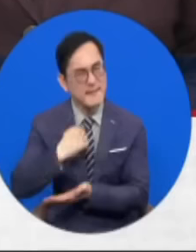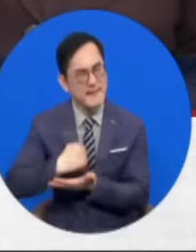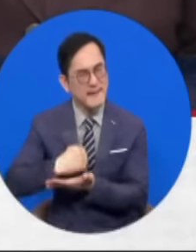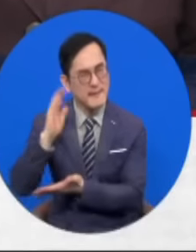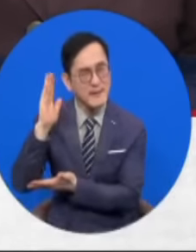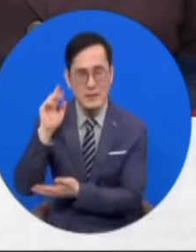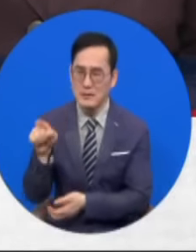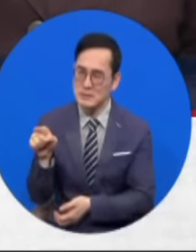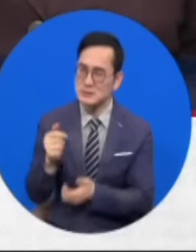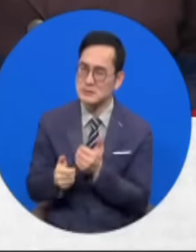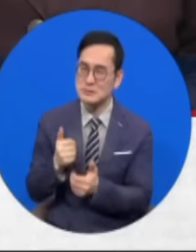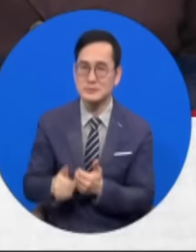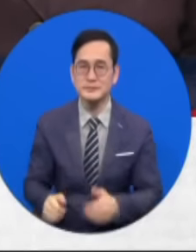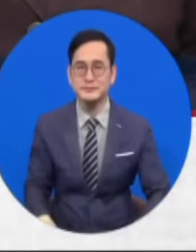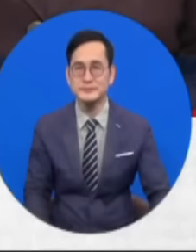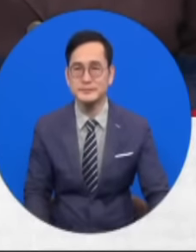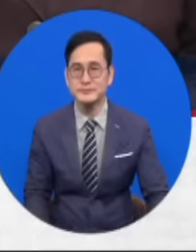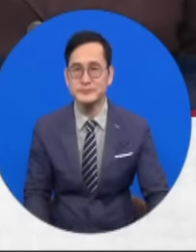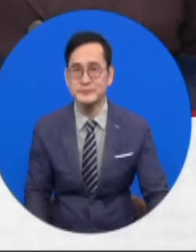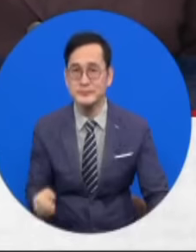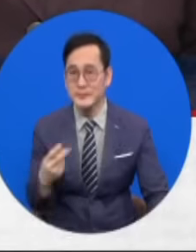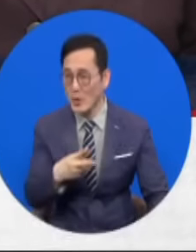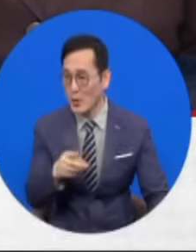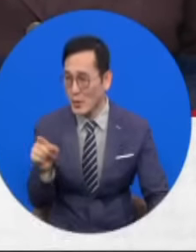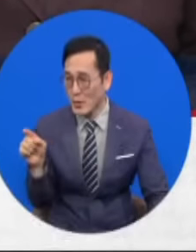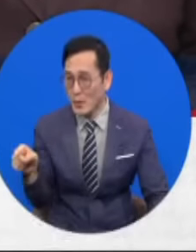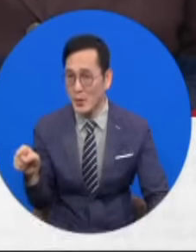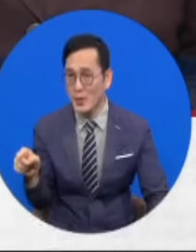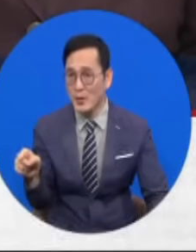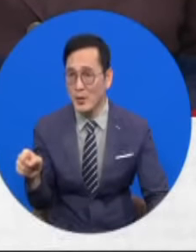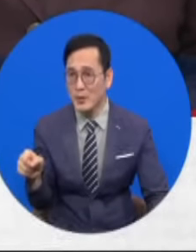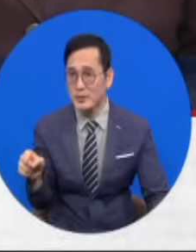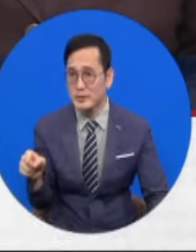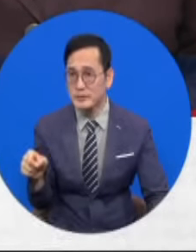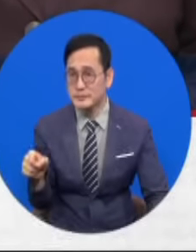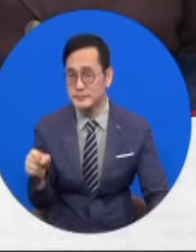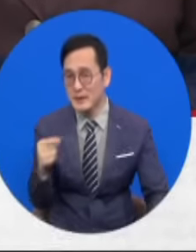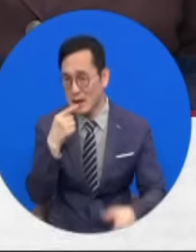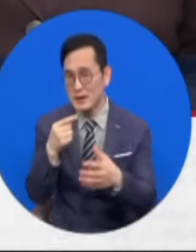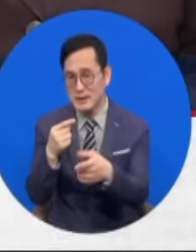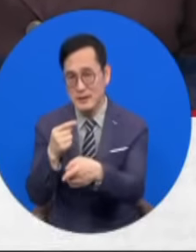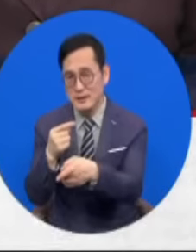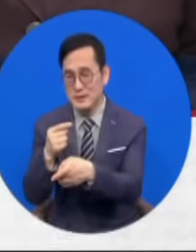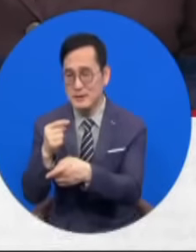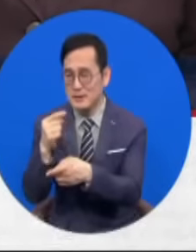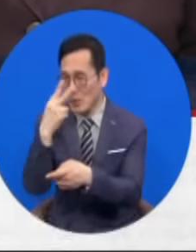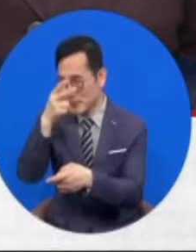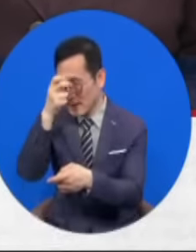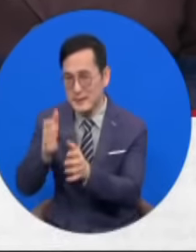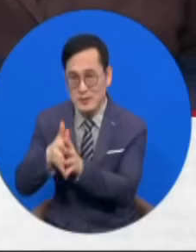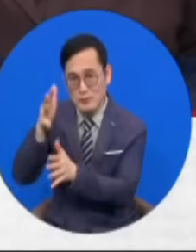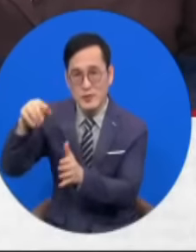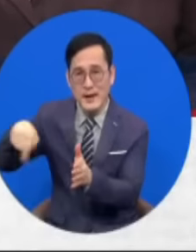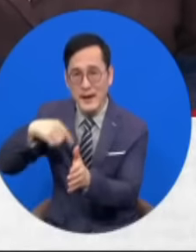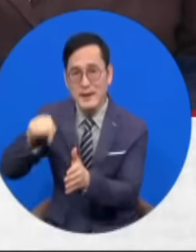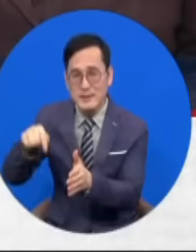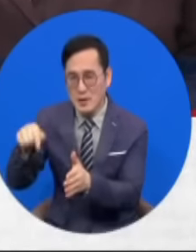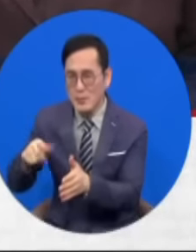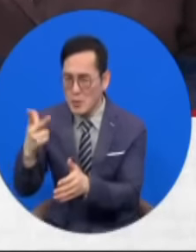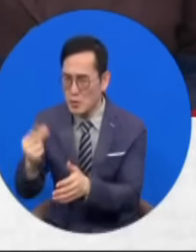거 아닙니까 그러면은 검찰 내부에서는 이거에 대해서 자체 감사는 있었는지 어떻게 처리를 했는지에 대한 얘기도 동시에